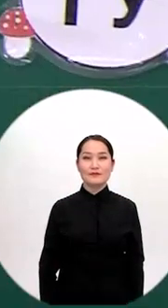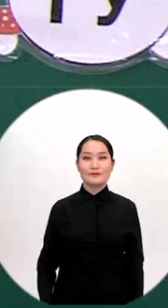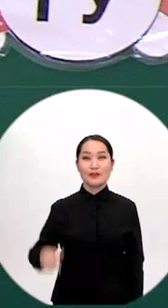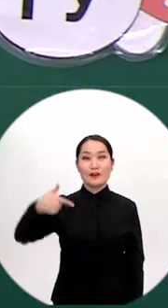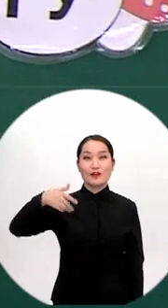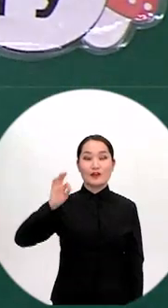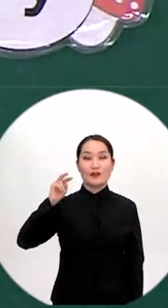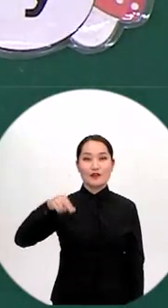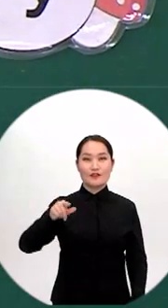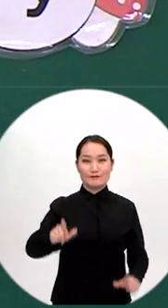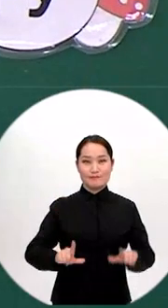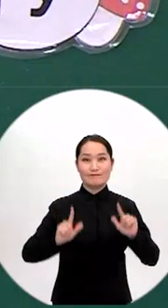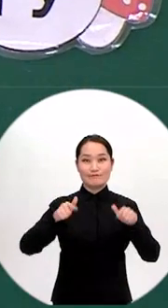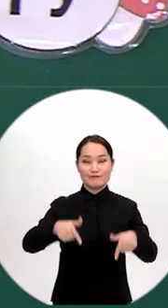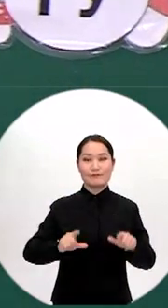Гол.